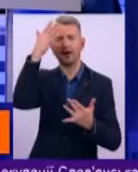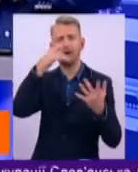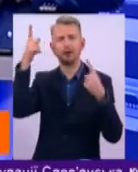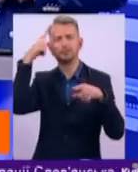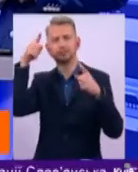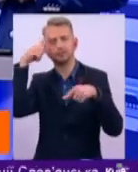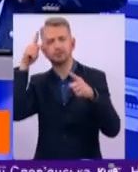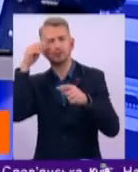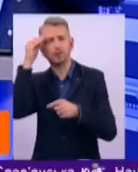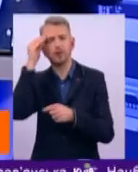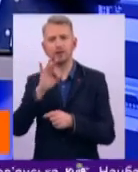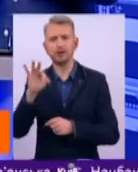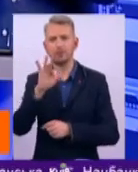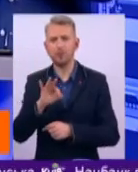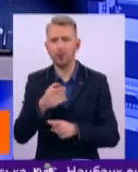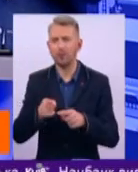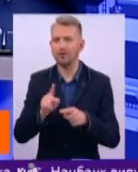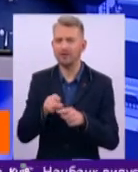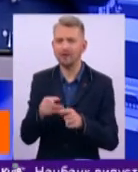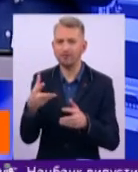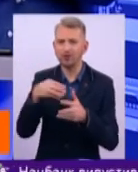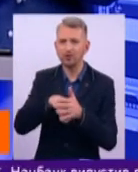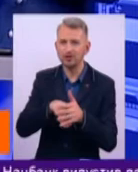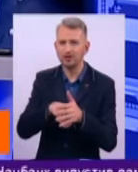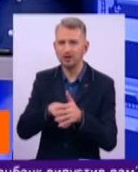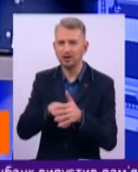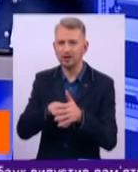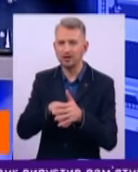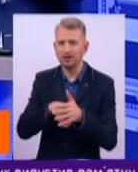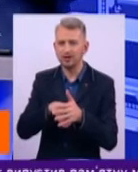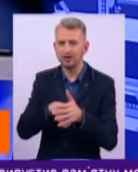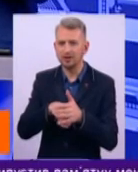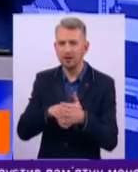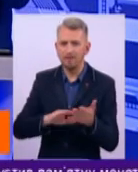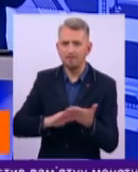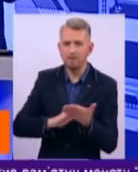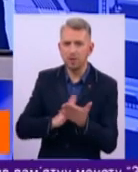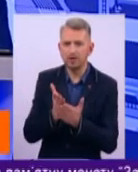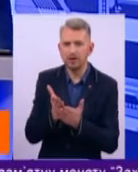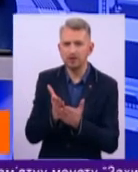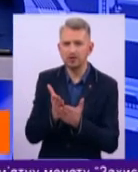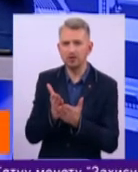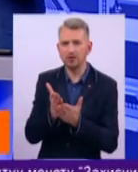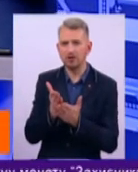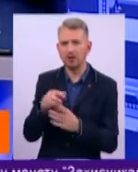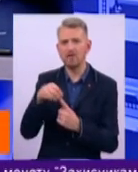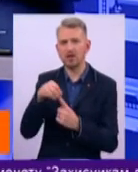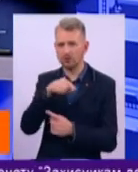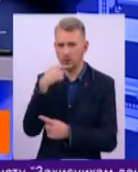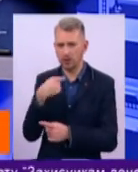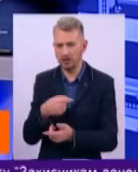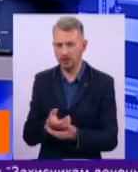позиції про ці внутрішній переворот в політичній верхівці Росії,